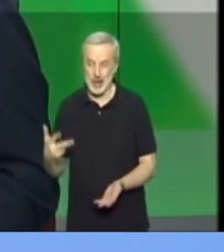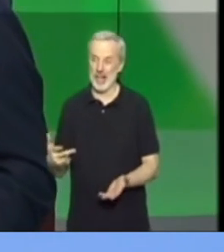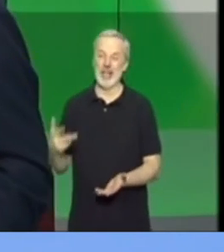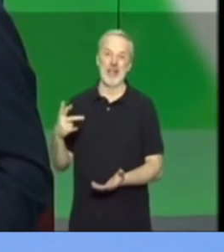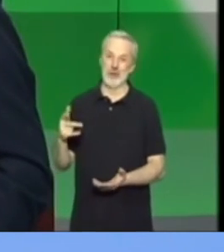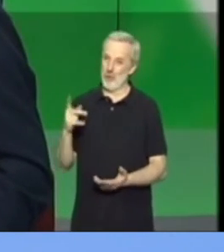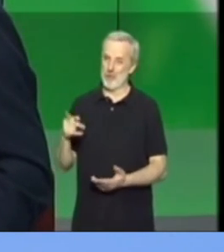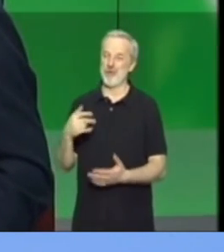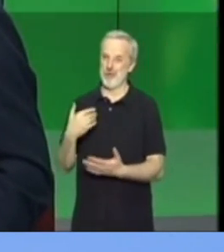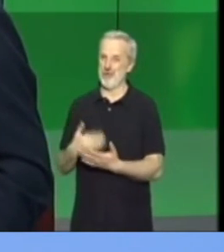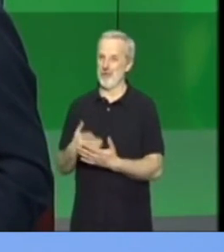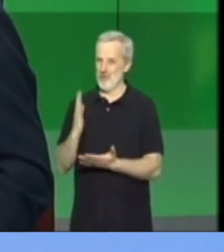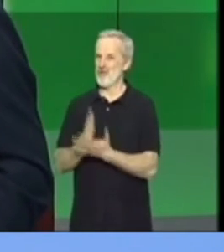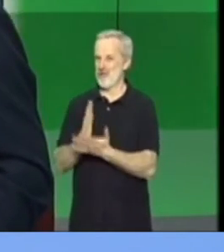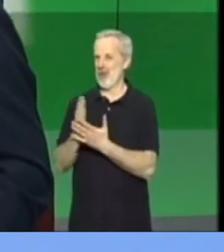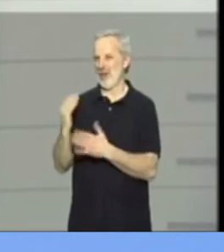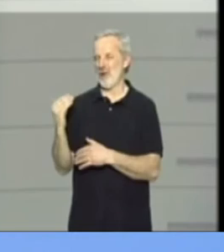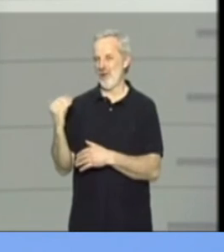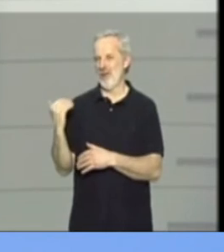oskautovaní, že tam už se o nich ví.